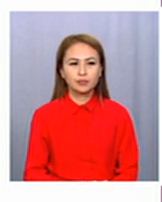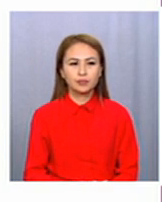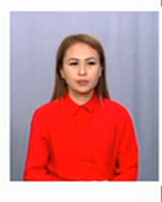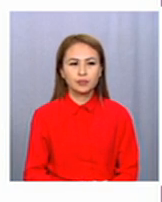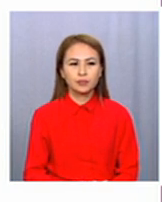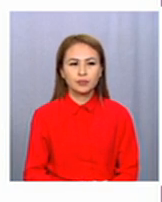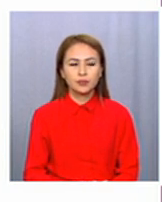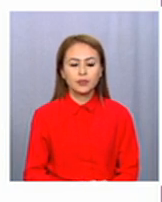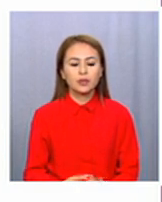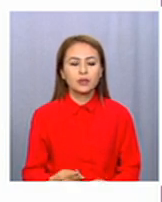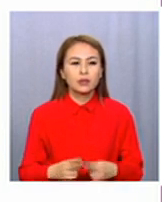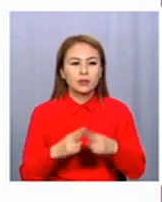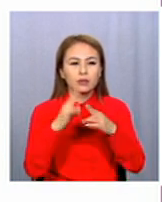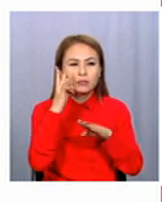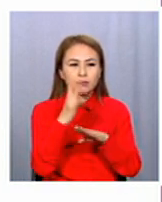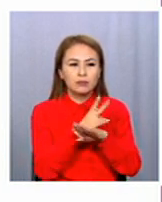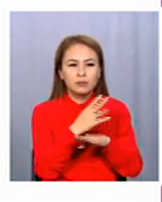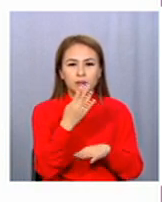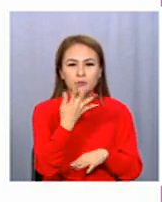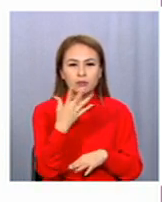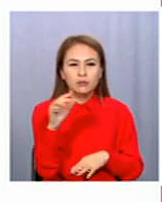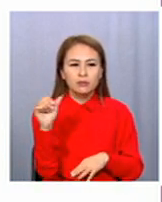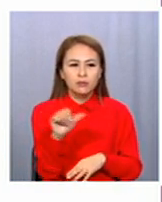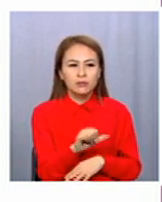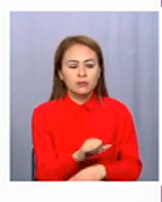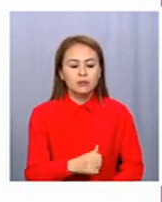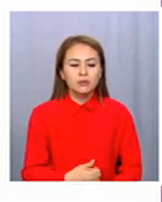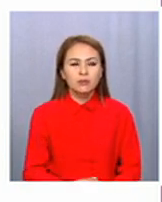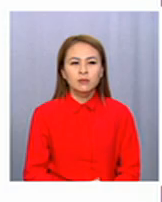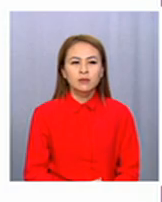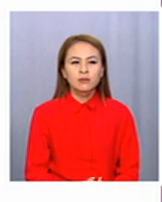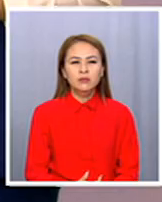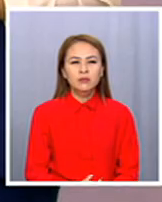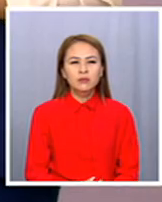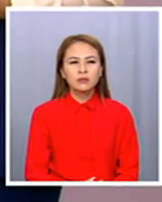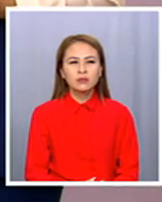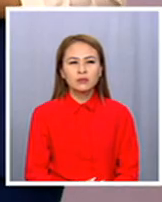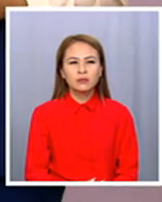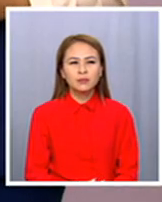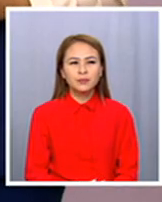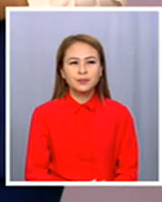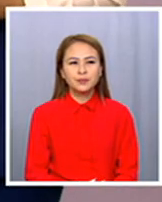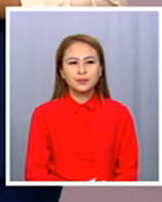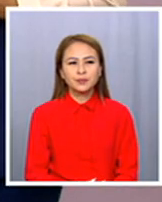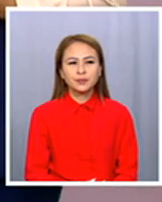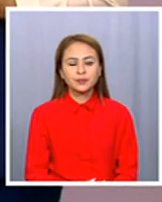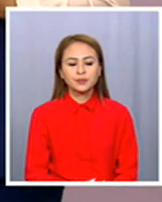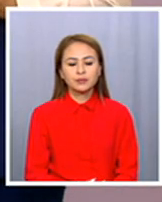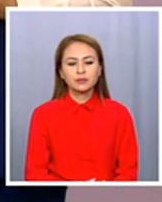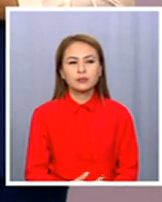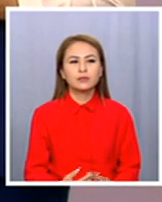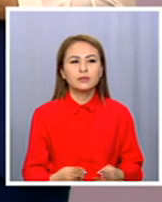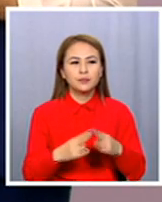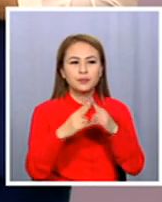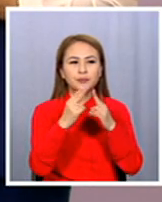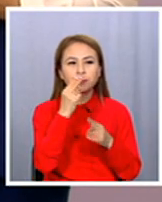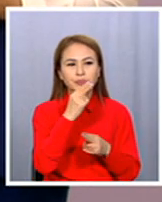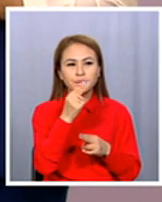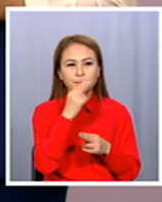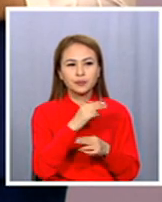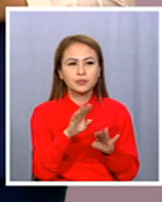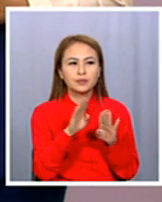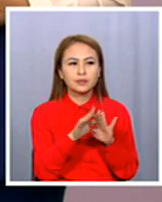Я, балалар, ғарыштағы түн 45 минутқа созылды. Ал енді, балалар, ғарыштағы тағам